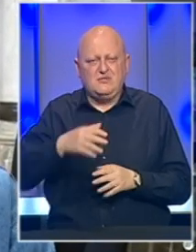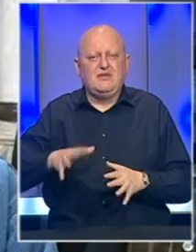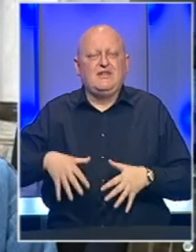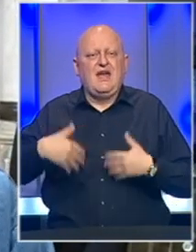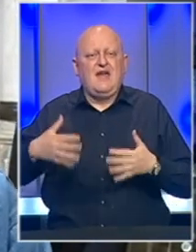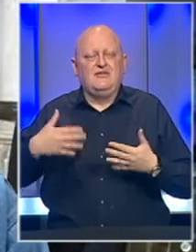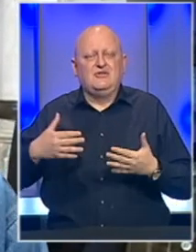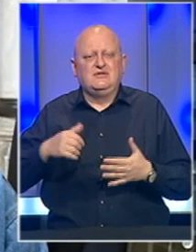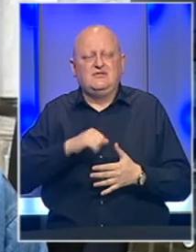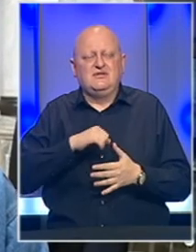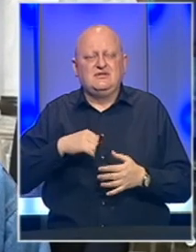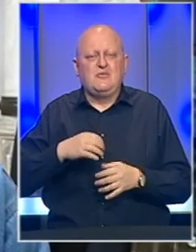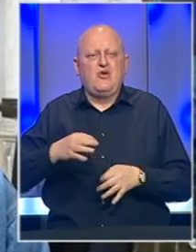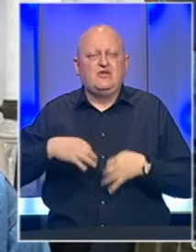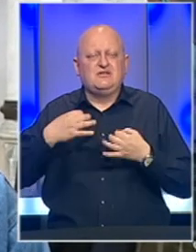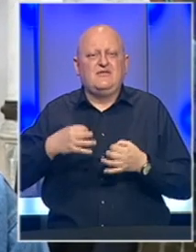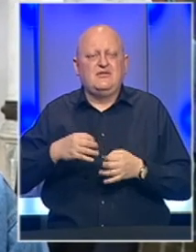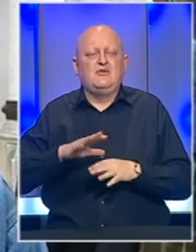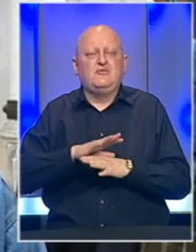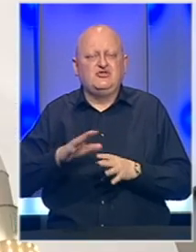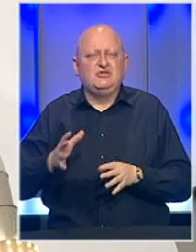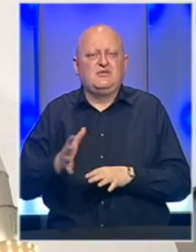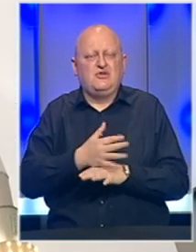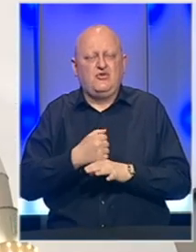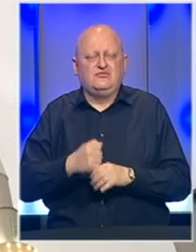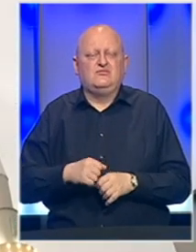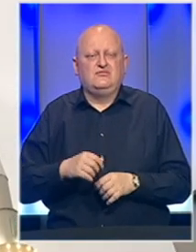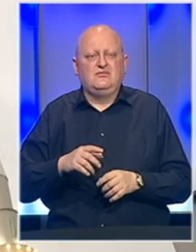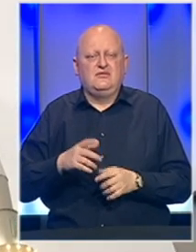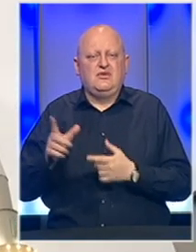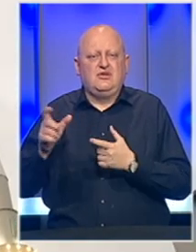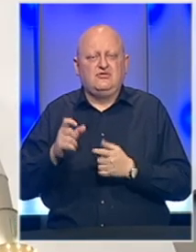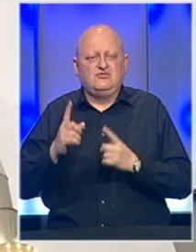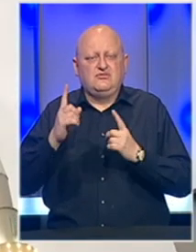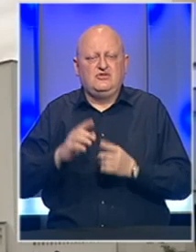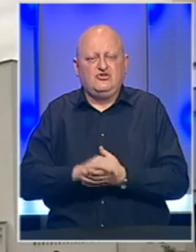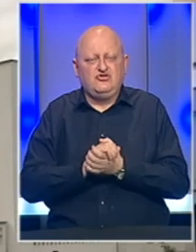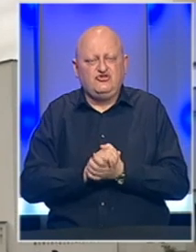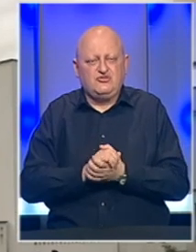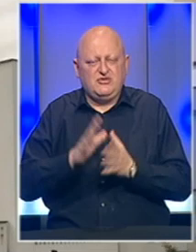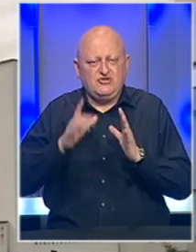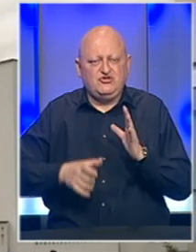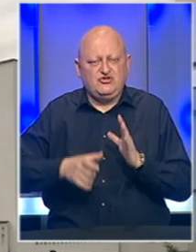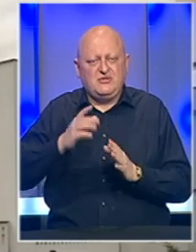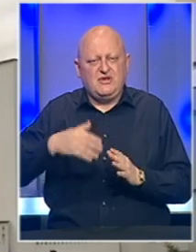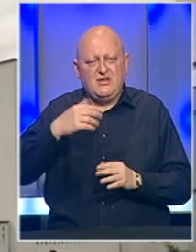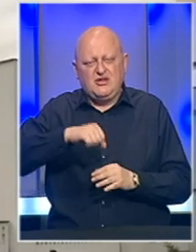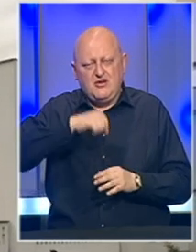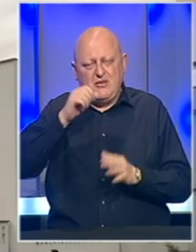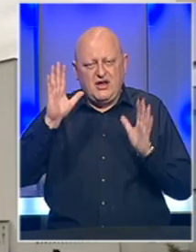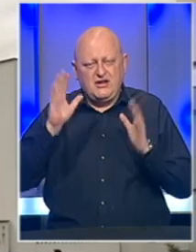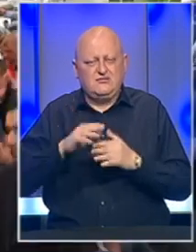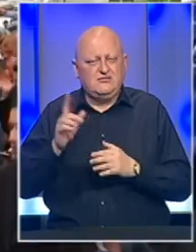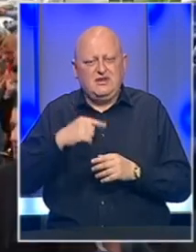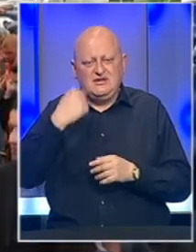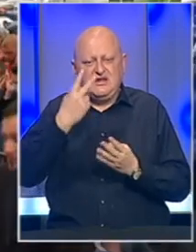smo, samo zdravlja, bit će i beričita i na fakije. Tradicionalno zadržavanje i čestitanje ispred džamija nakon Bajram namaza nije